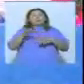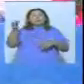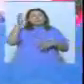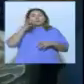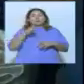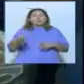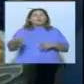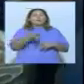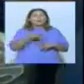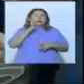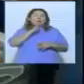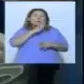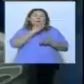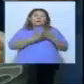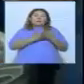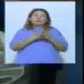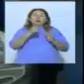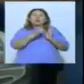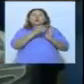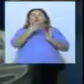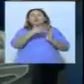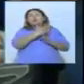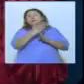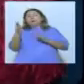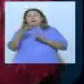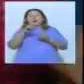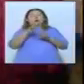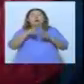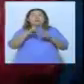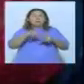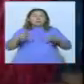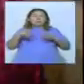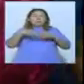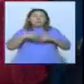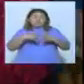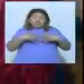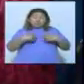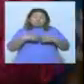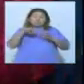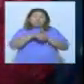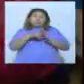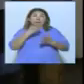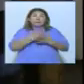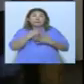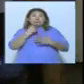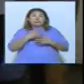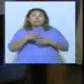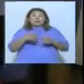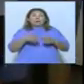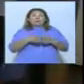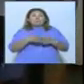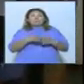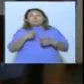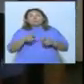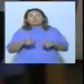түп қарағандағы аналар кеңесінде 50-ге жуық адам бар. Мақсаты отбасы институтын сақтау, жас ұрпақты тәрбиелеу, жасөспірімдер арасындағы